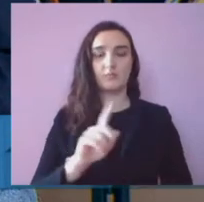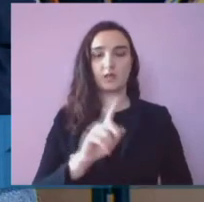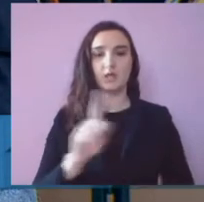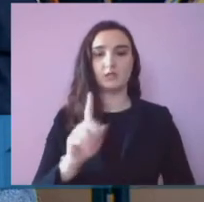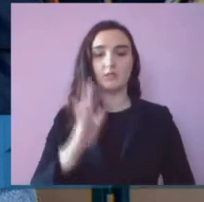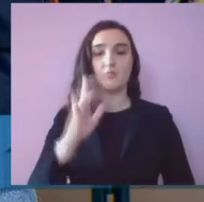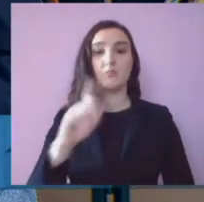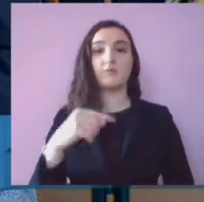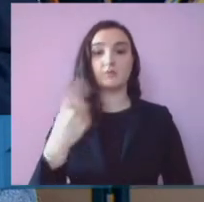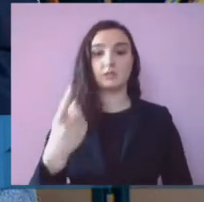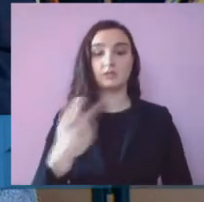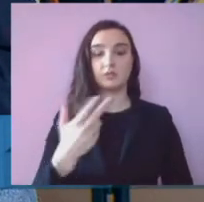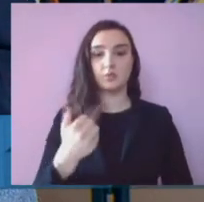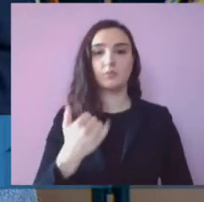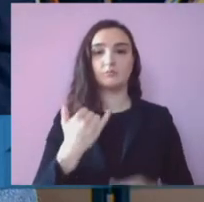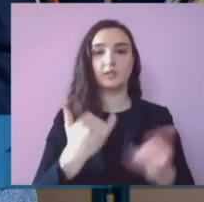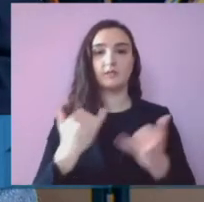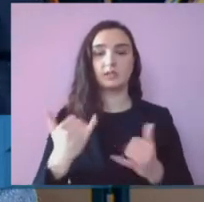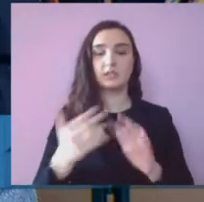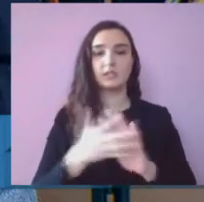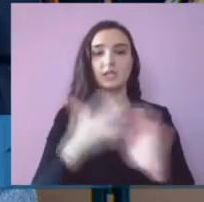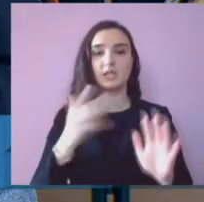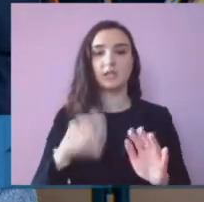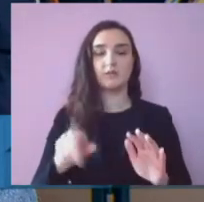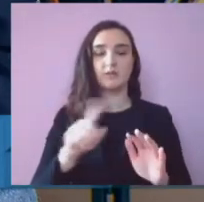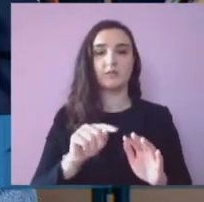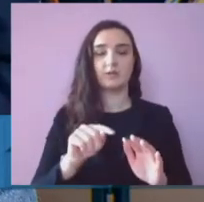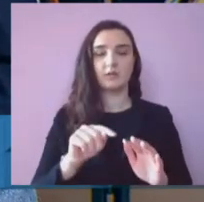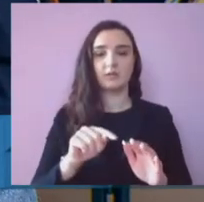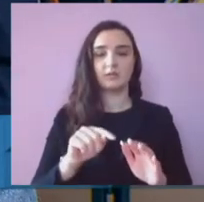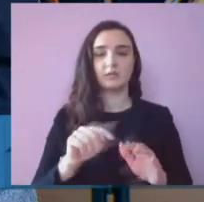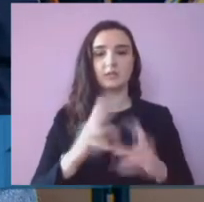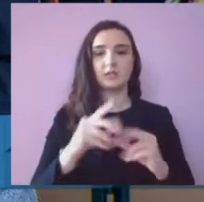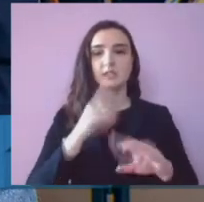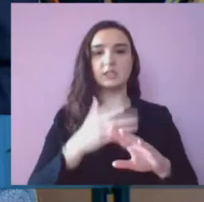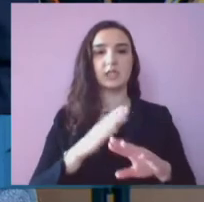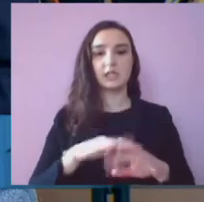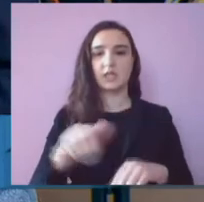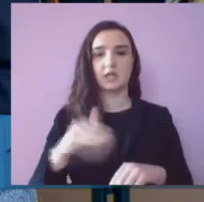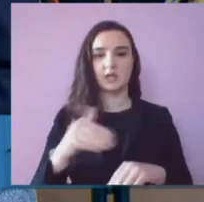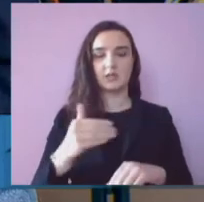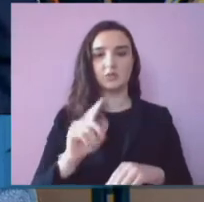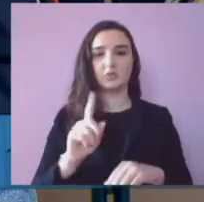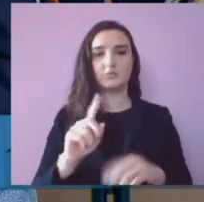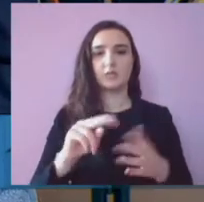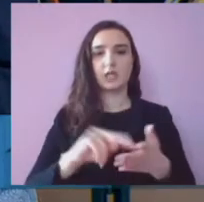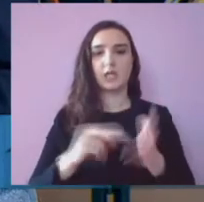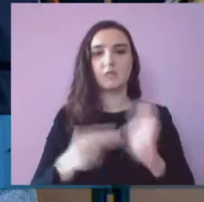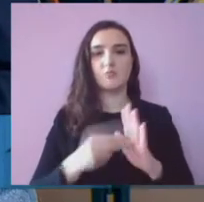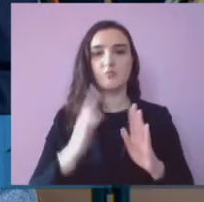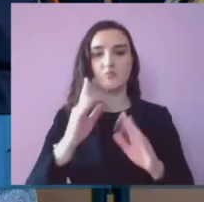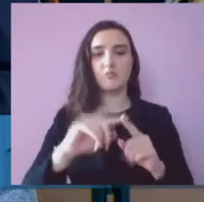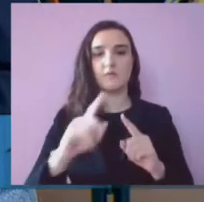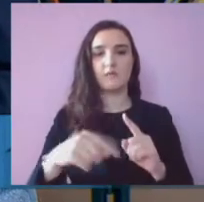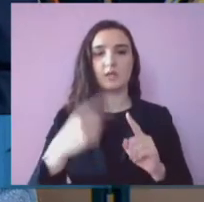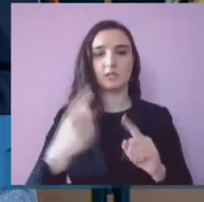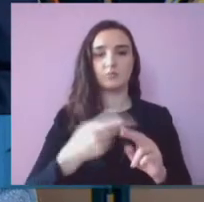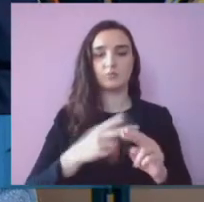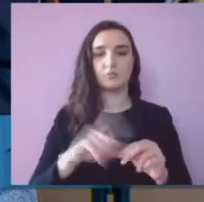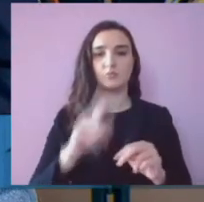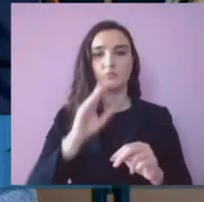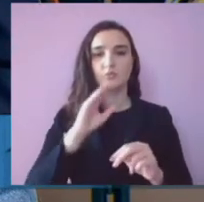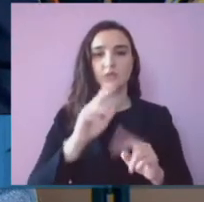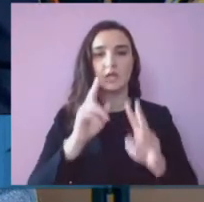ხომ? თორემ დღევანდელის გარკვევა ისე ძნელი არ არის, რამე თუ დაგეგმა მომავლისა, იმიტომ რომ როდესაც არ